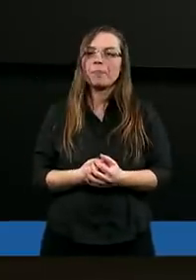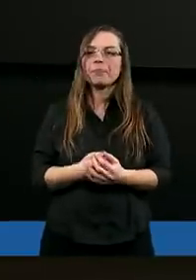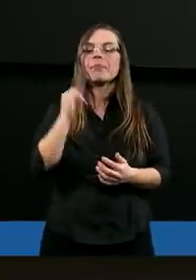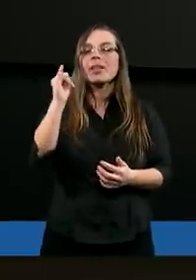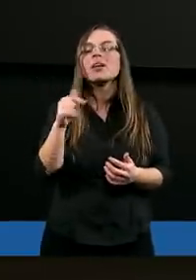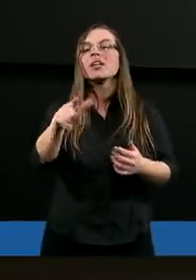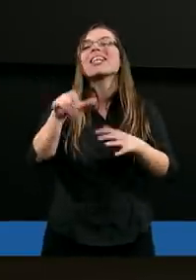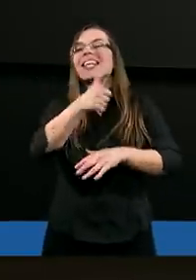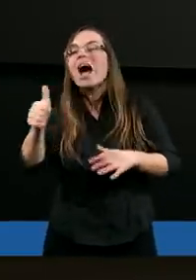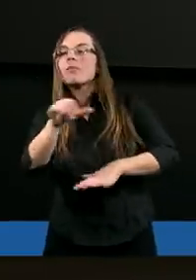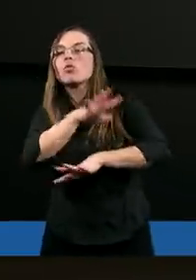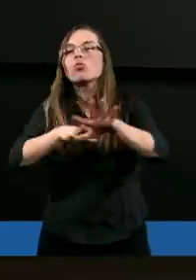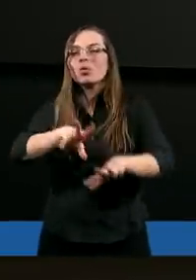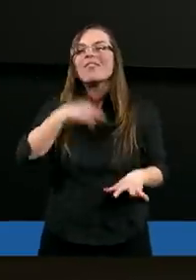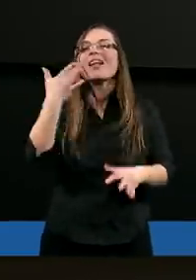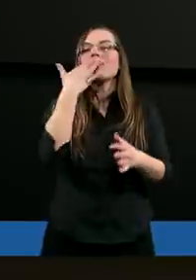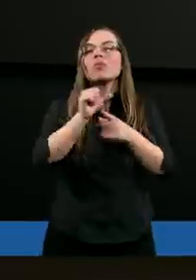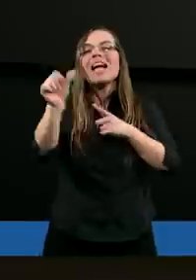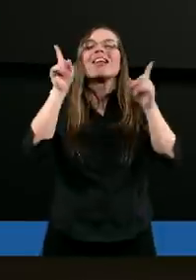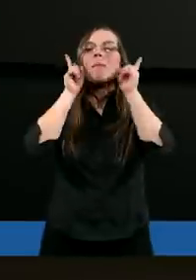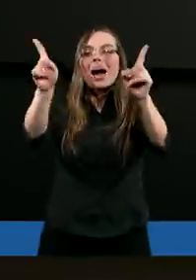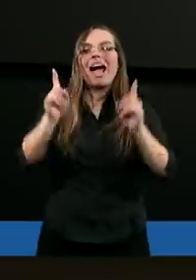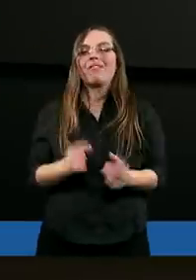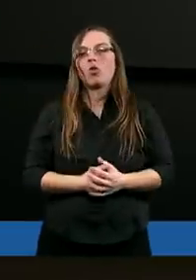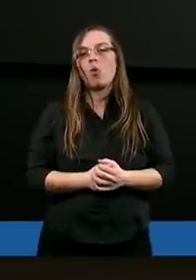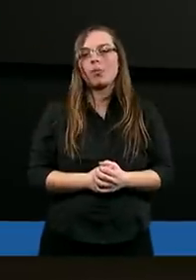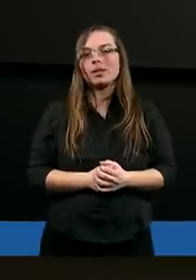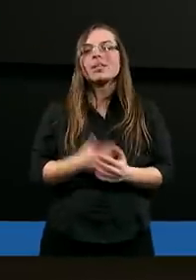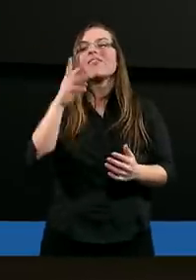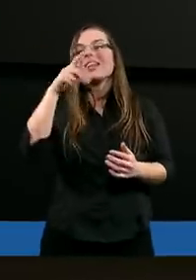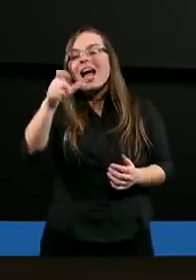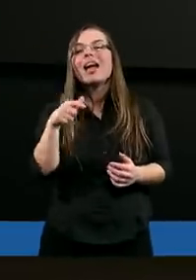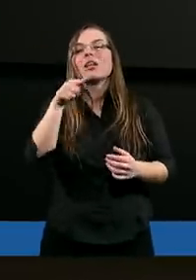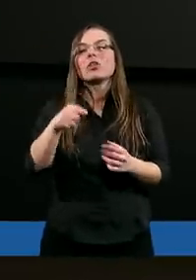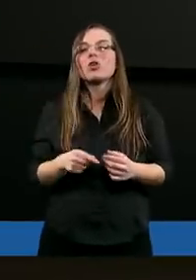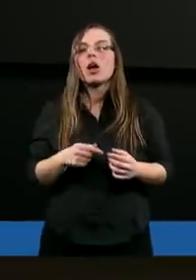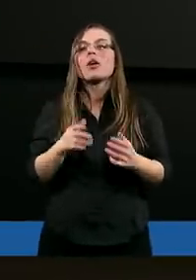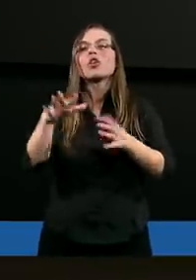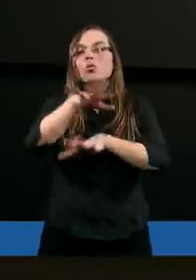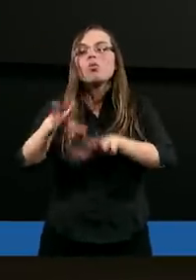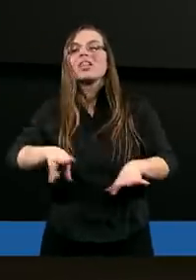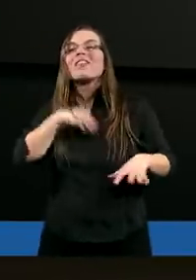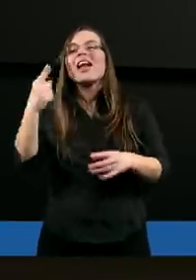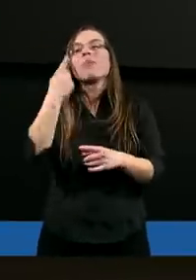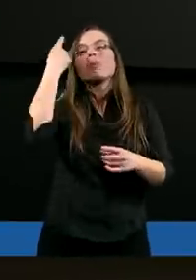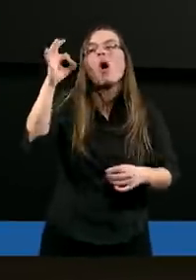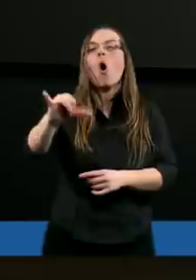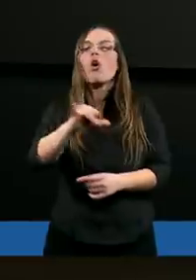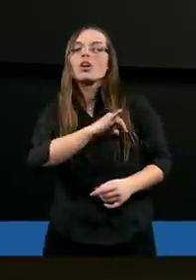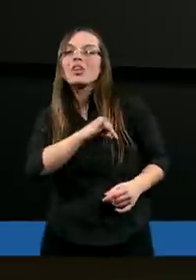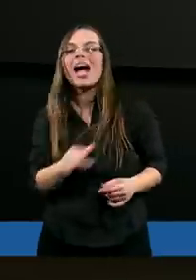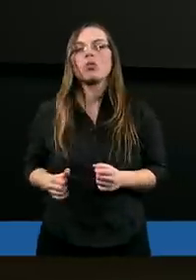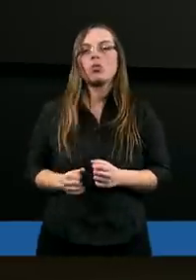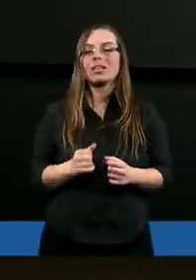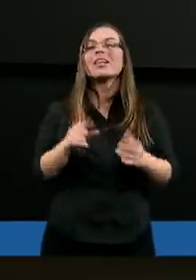I sam Duch Święty właśnie tak samo, On jest prawdą, prawda? Więc to, że Duch Święty przekonuje nas o grzechu, inaczej